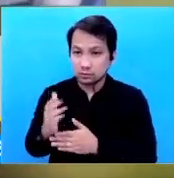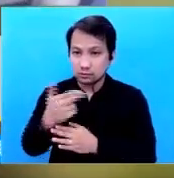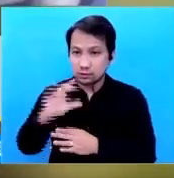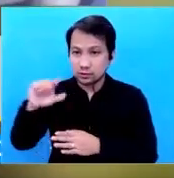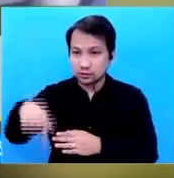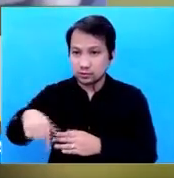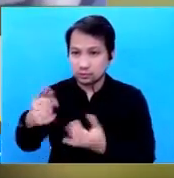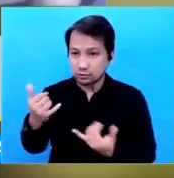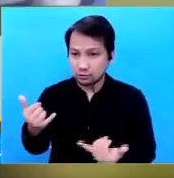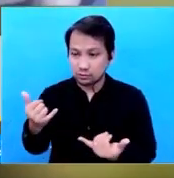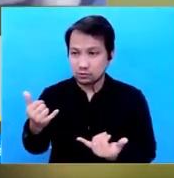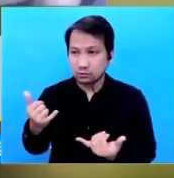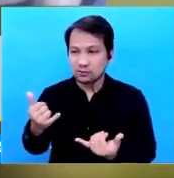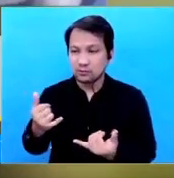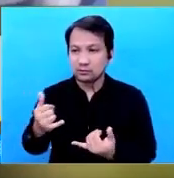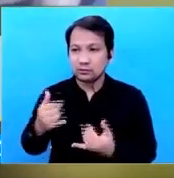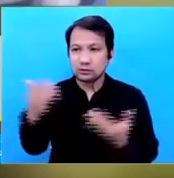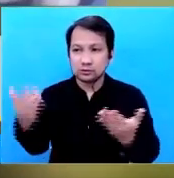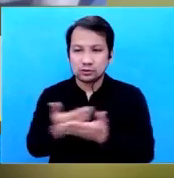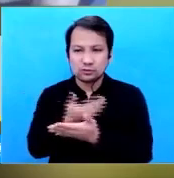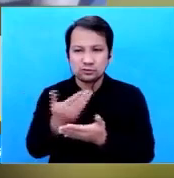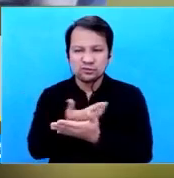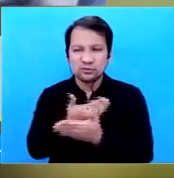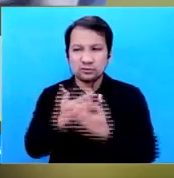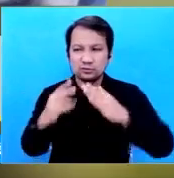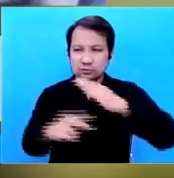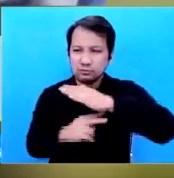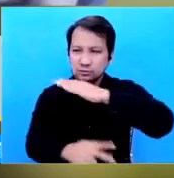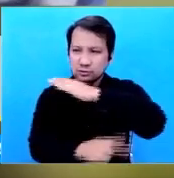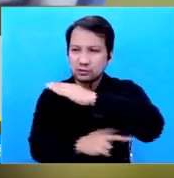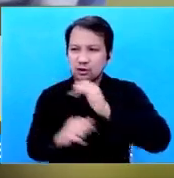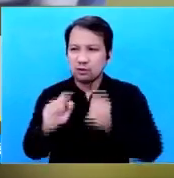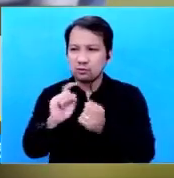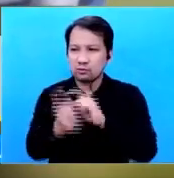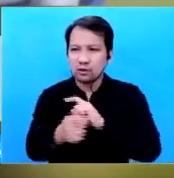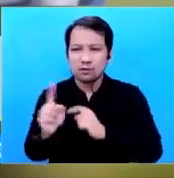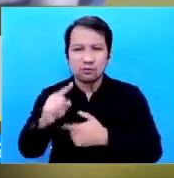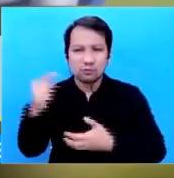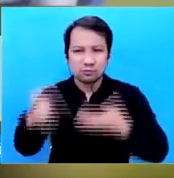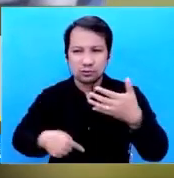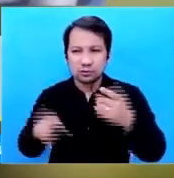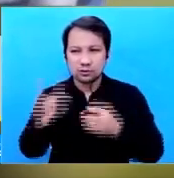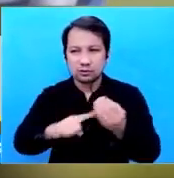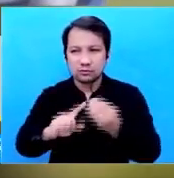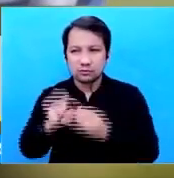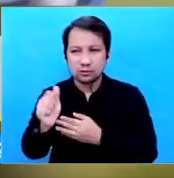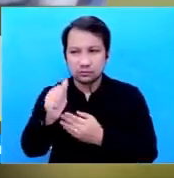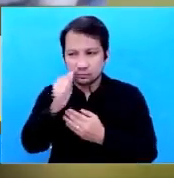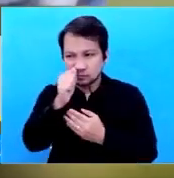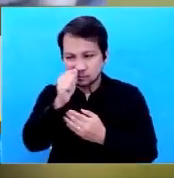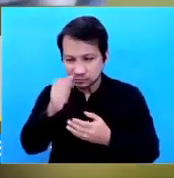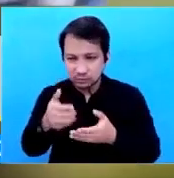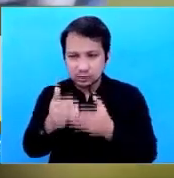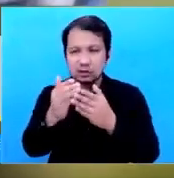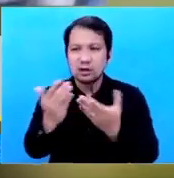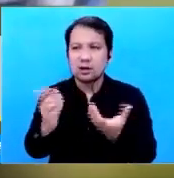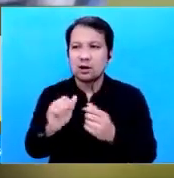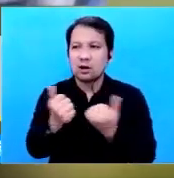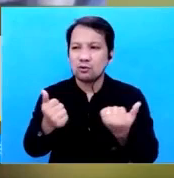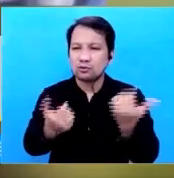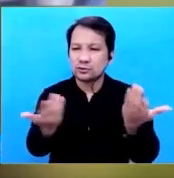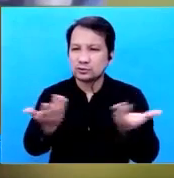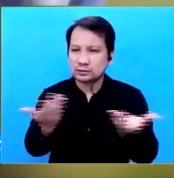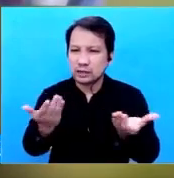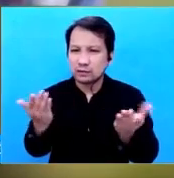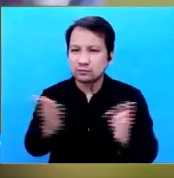center po kayo ng bagong bridge. Ano? Paano po ba ang adjustment po ninyo pagdating sa daloy ng traffic? Kung saan po dadaan yung mga tao?